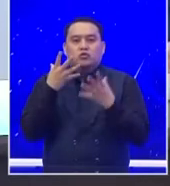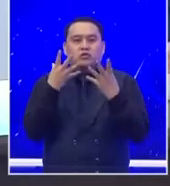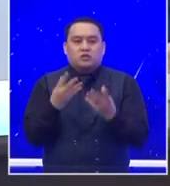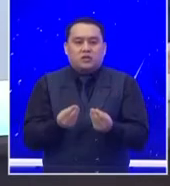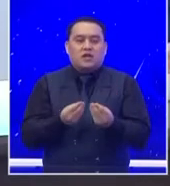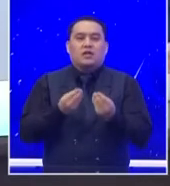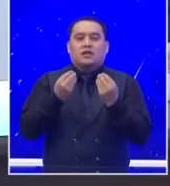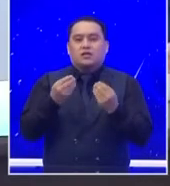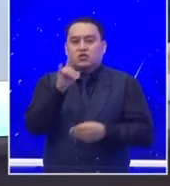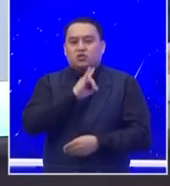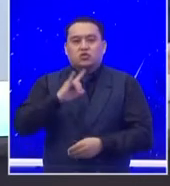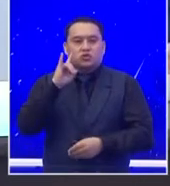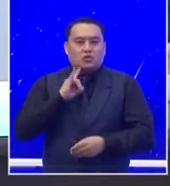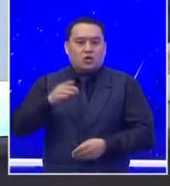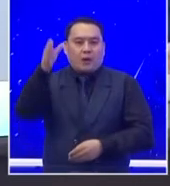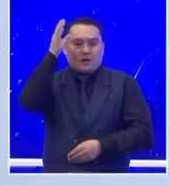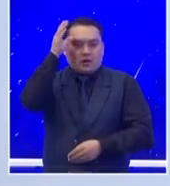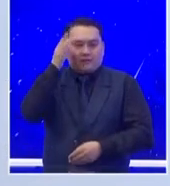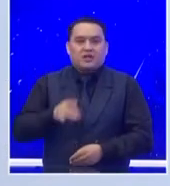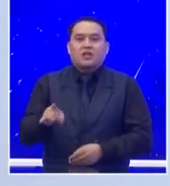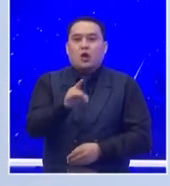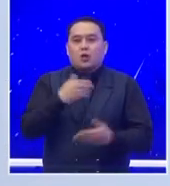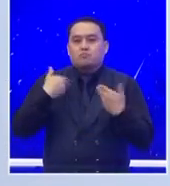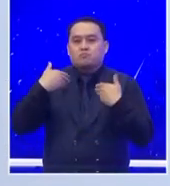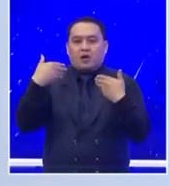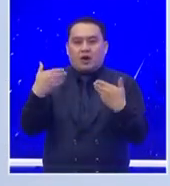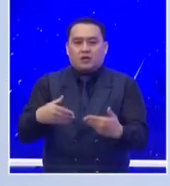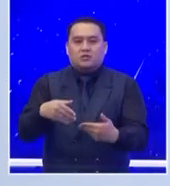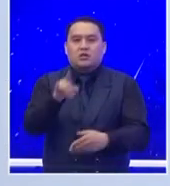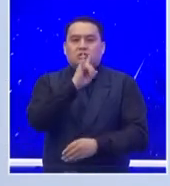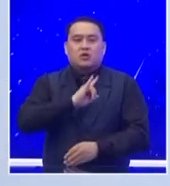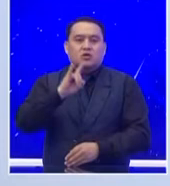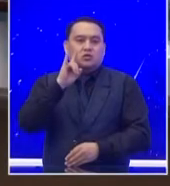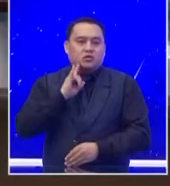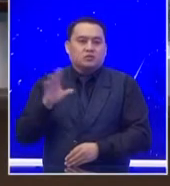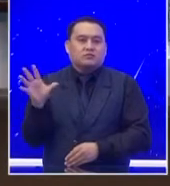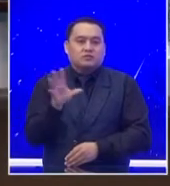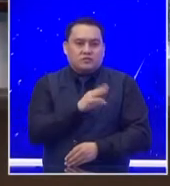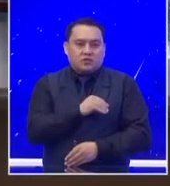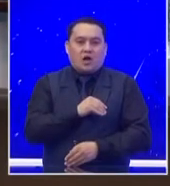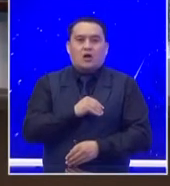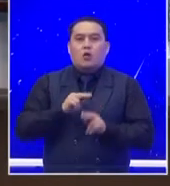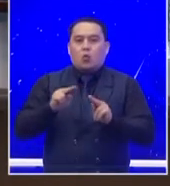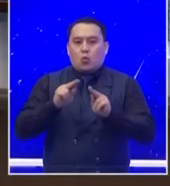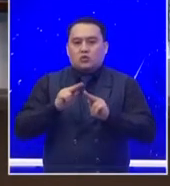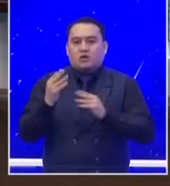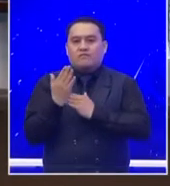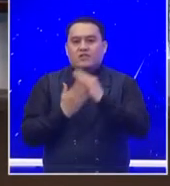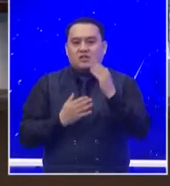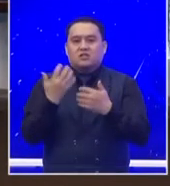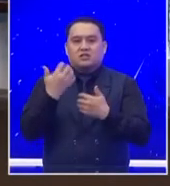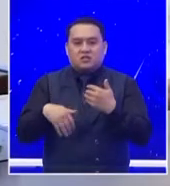женского дня профсоюз работников образования региона поздравил представительниц прекрасного пола из числа преподавателей